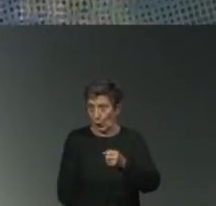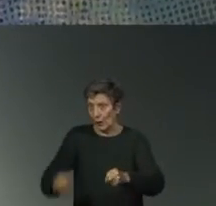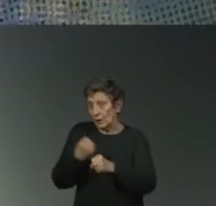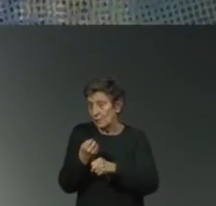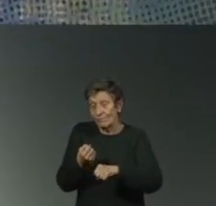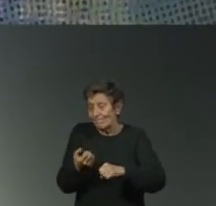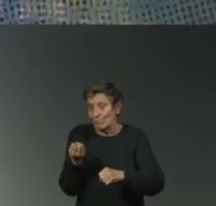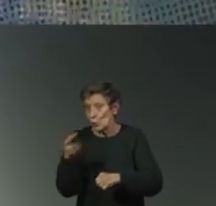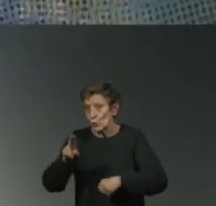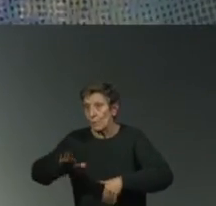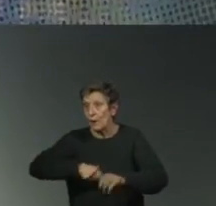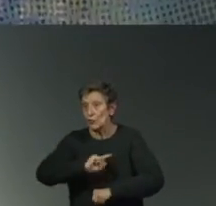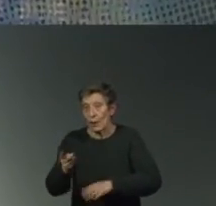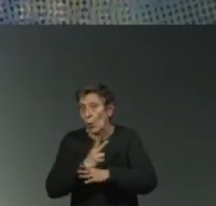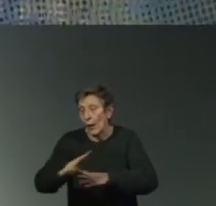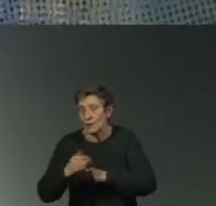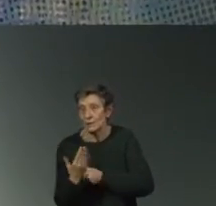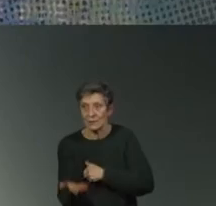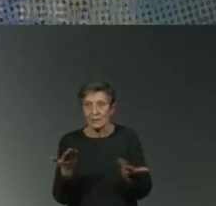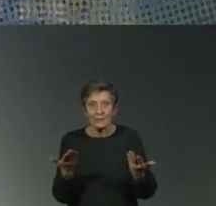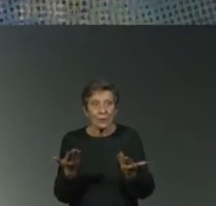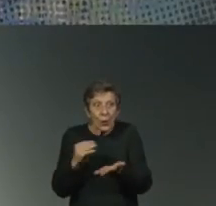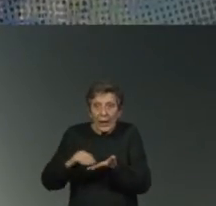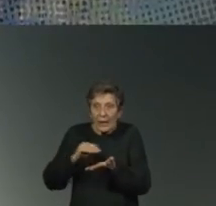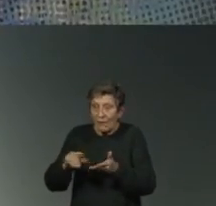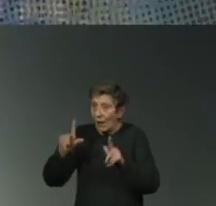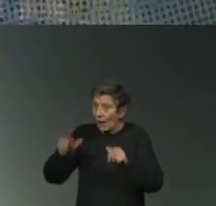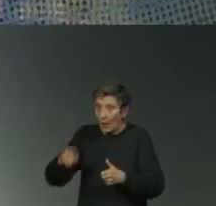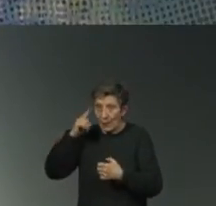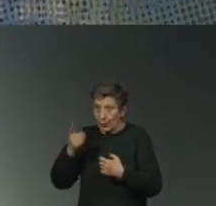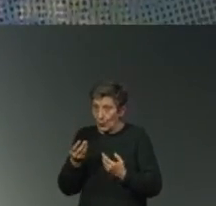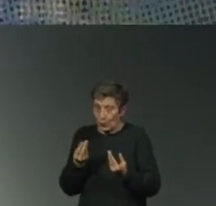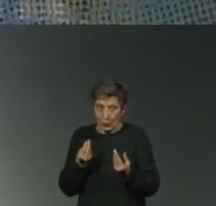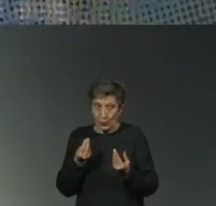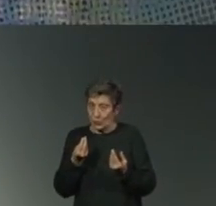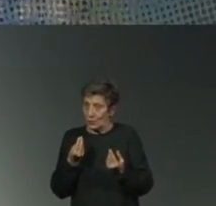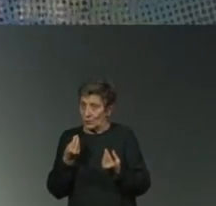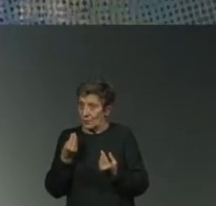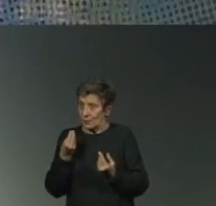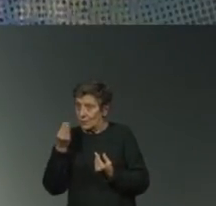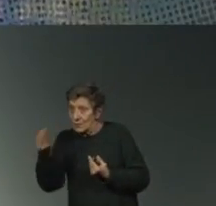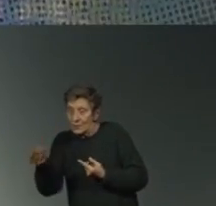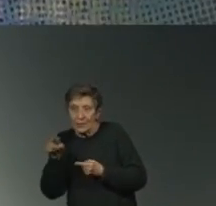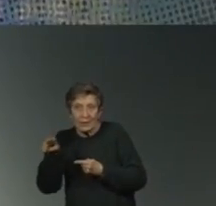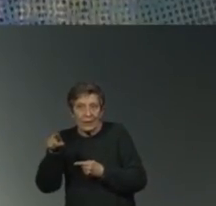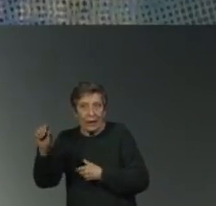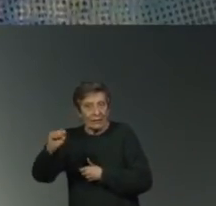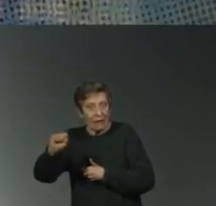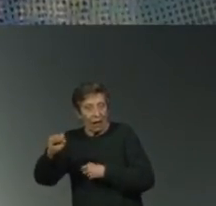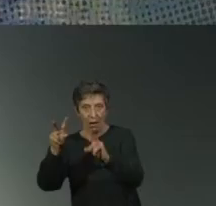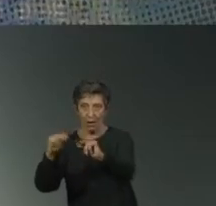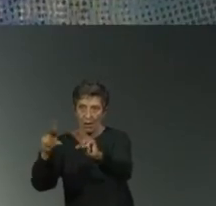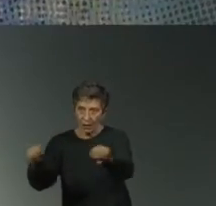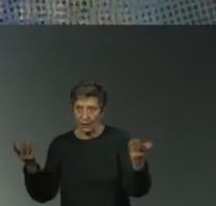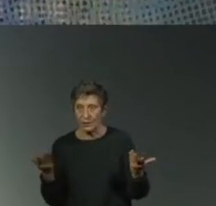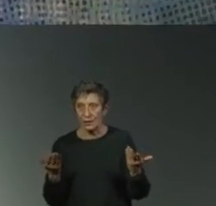vraiment, c'est un passeur. Il est là, il est au service de ce que Sarah a à raconter.